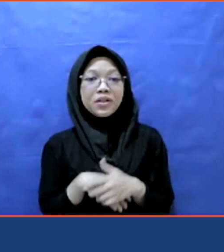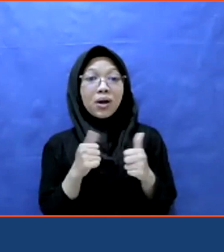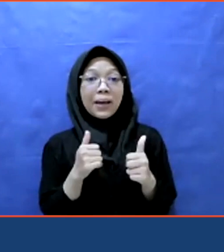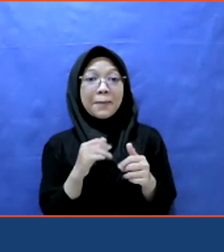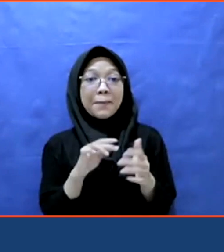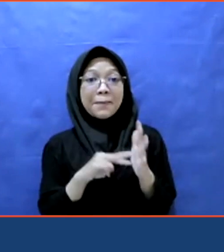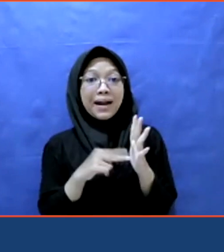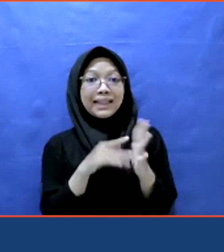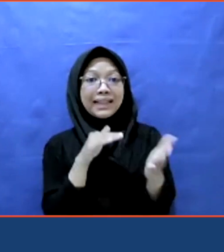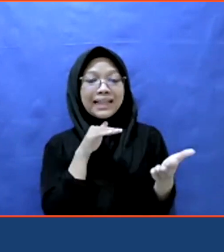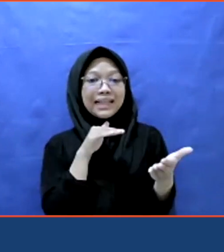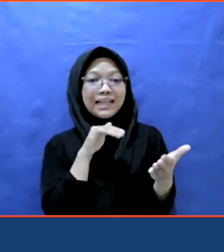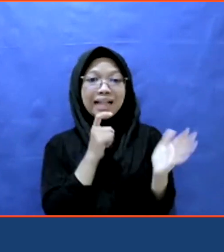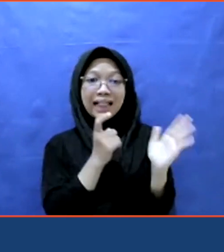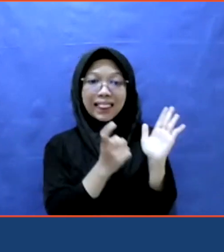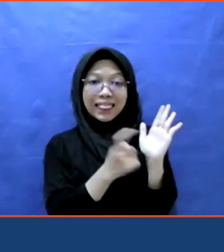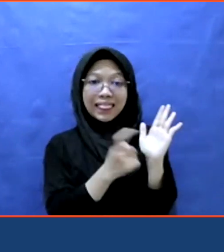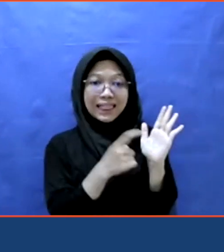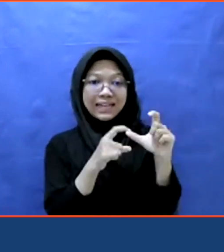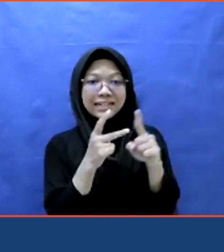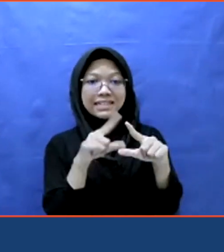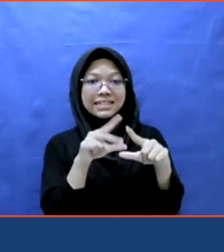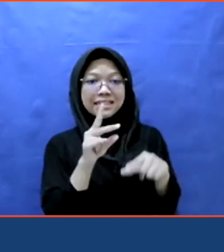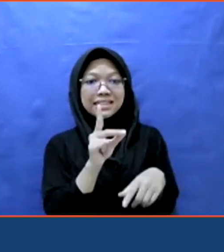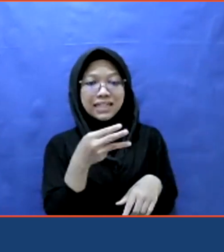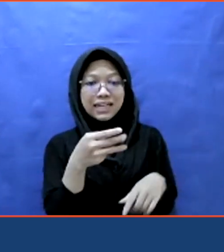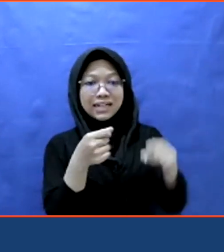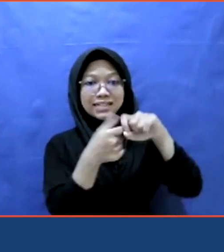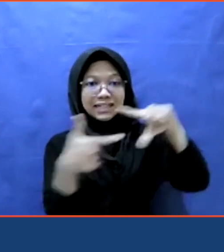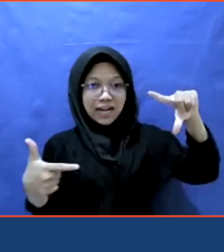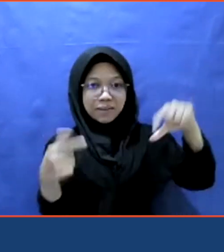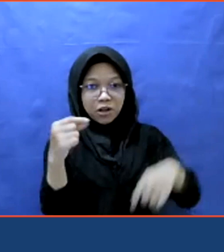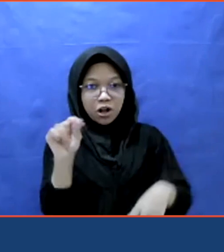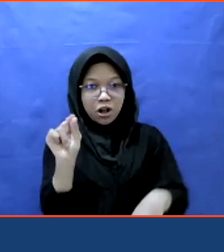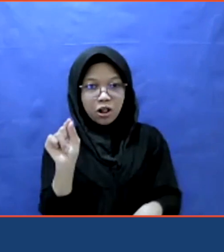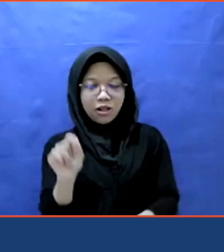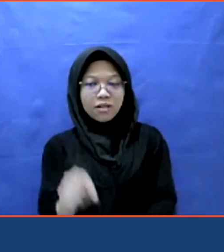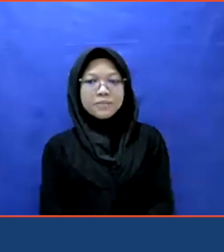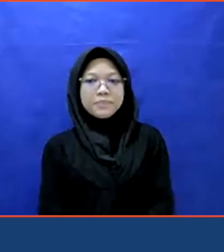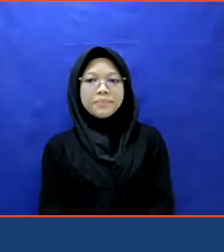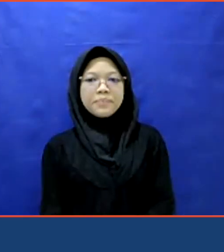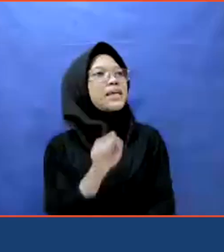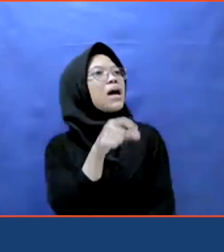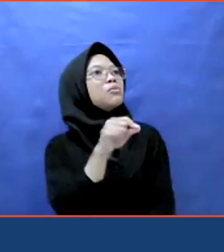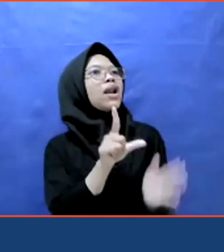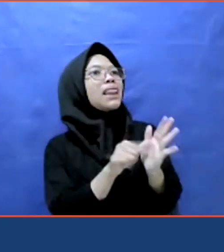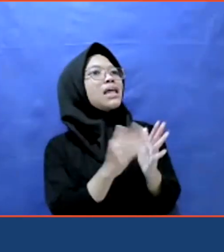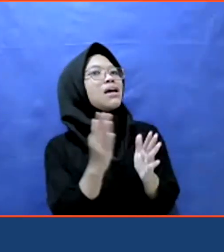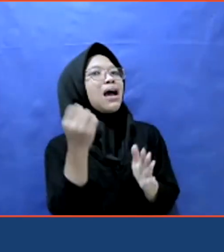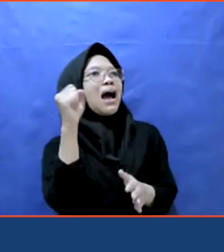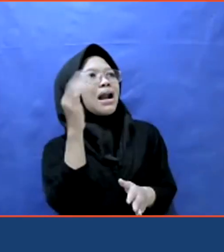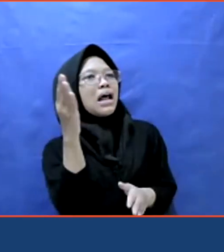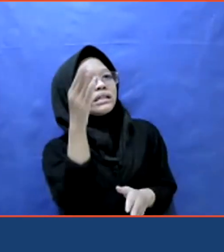Hai Happy abis er skrinan sebelah kanan kalau nggak salah itu ada tulisan